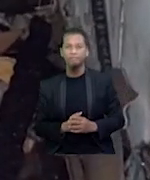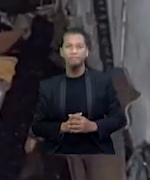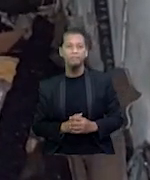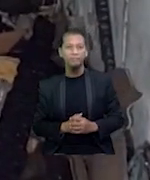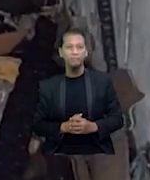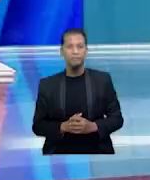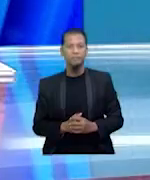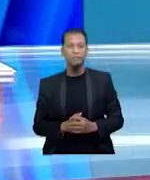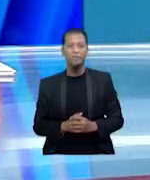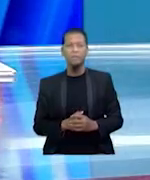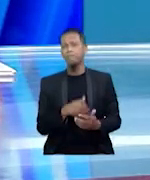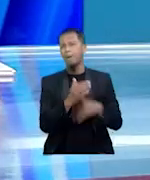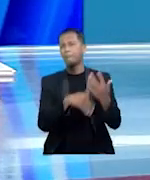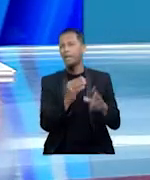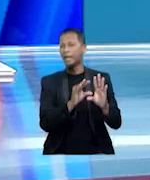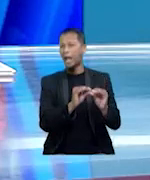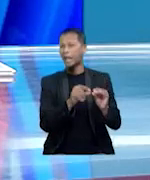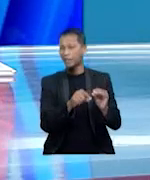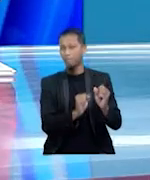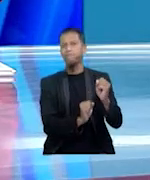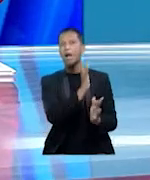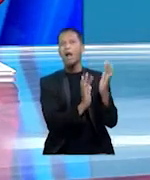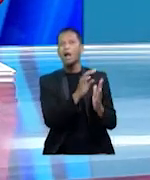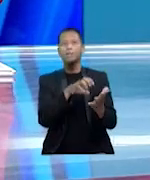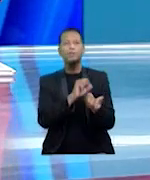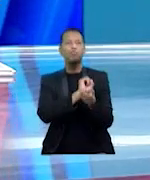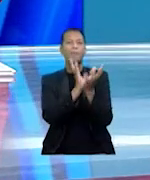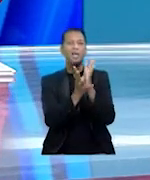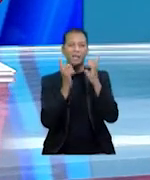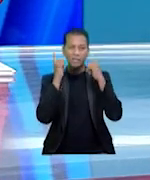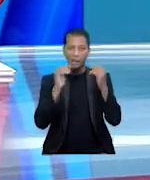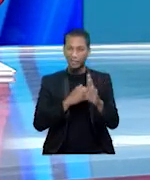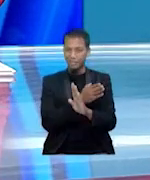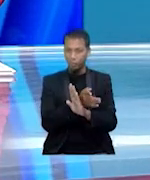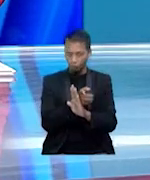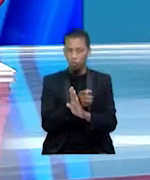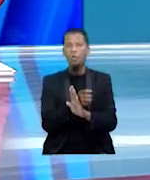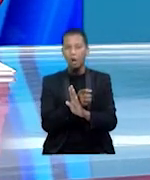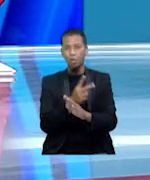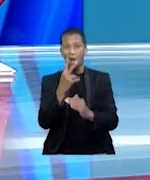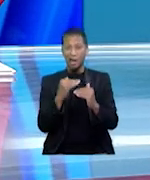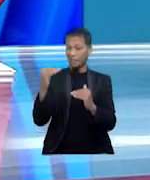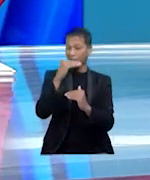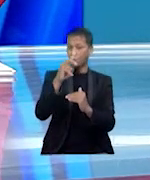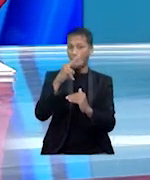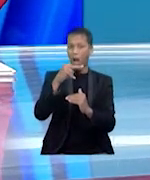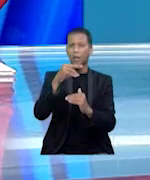melaporkan. Pemirsa, kebakaran melanda pabrik karet di Surabaya, Jawa Timur. Kebakaran menghanguskan dua lantai